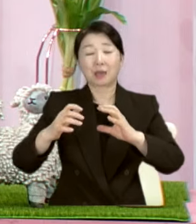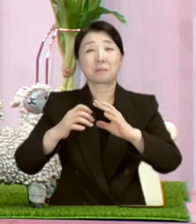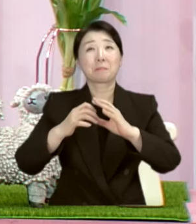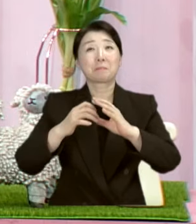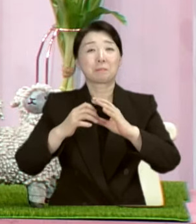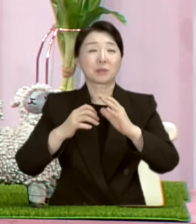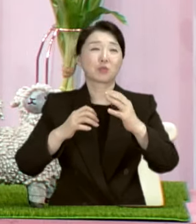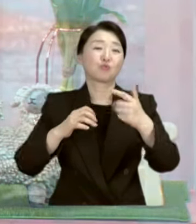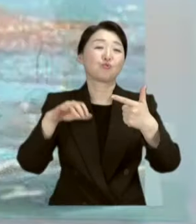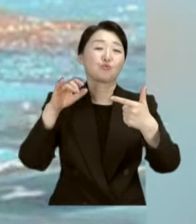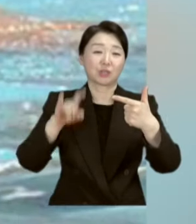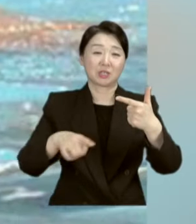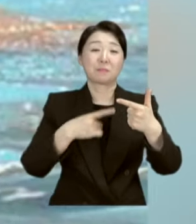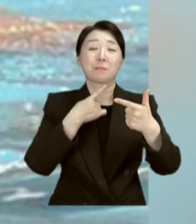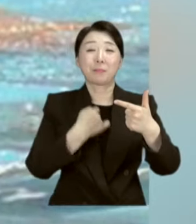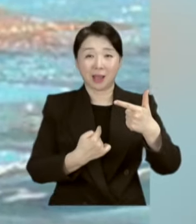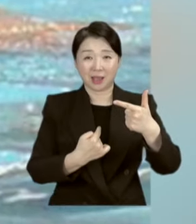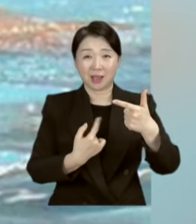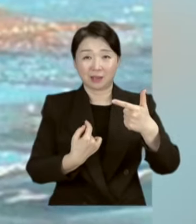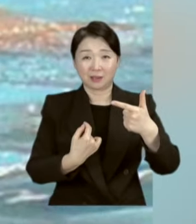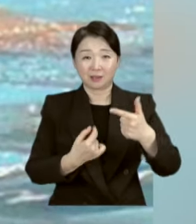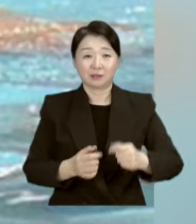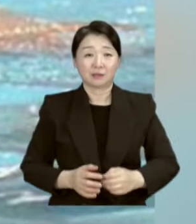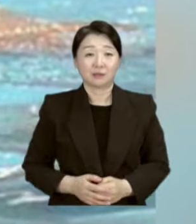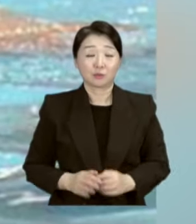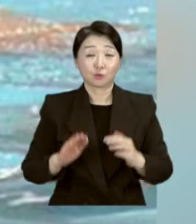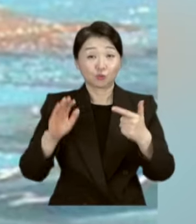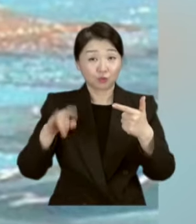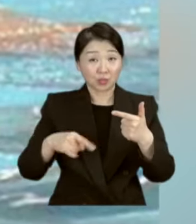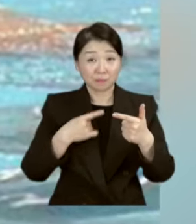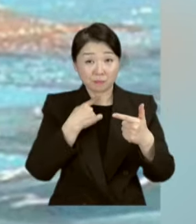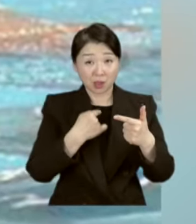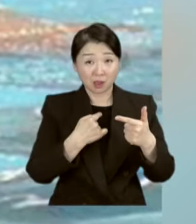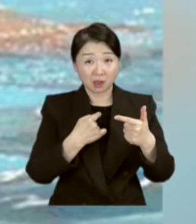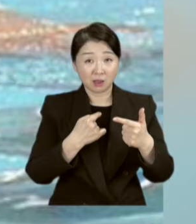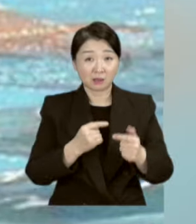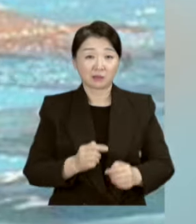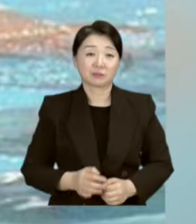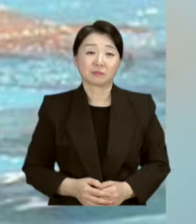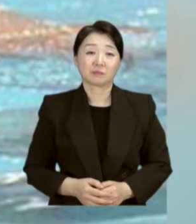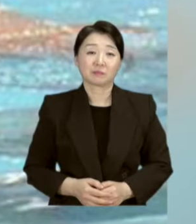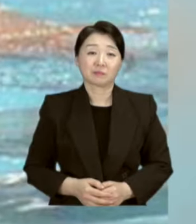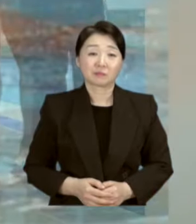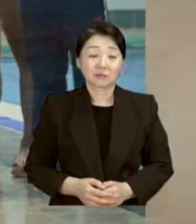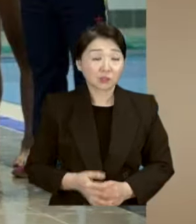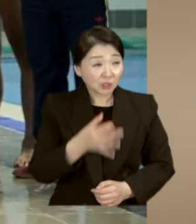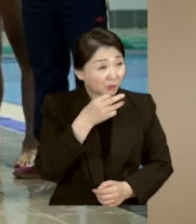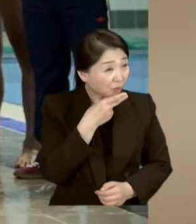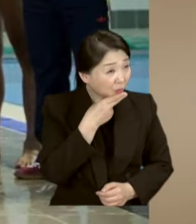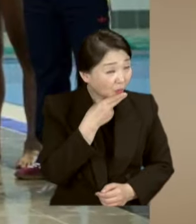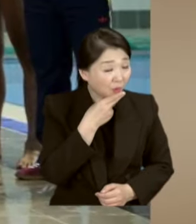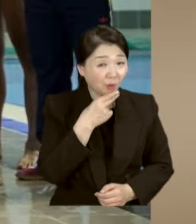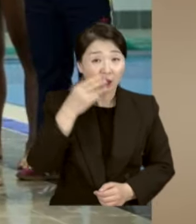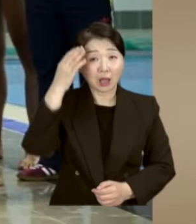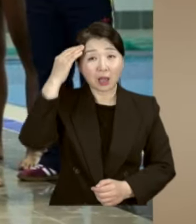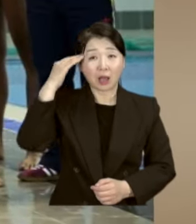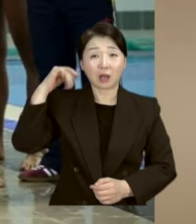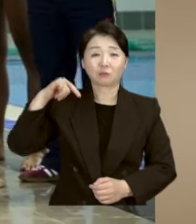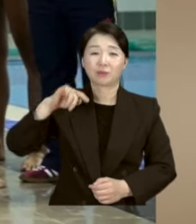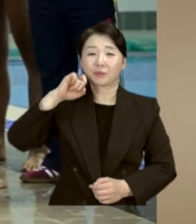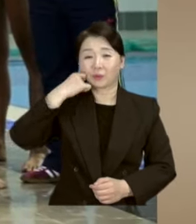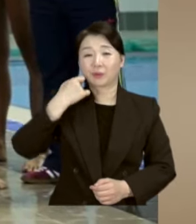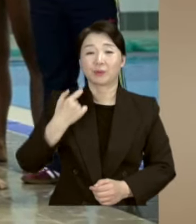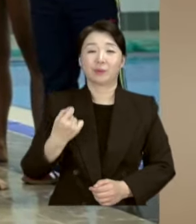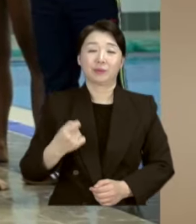제 포지션은 세계 6등까지 올라가 봤습니다. 6등? 네. 그게 힘들지 않아요? 사실 한국에서는